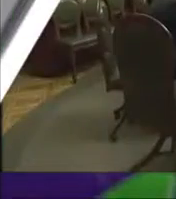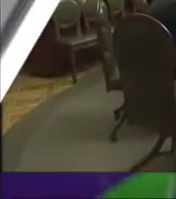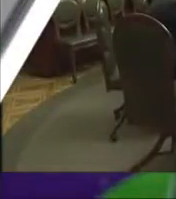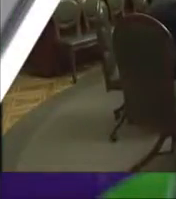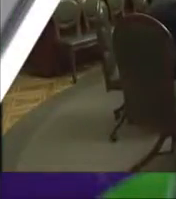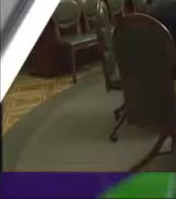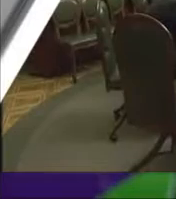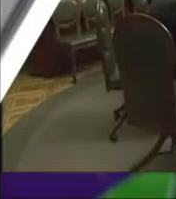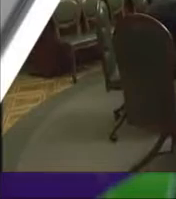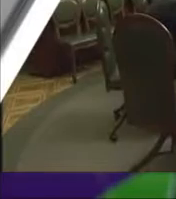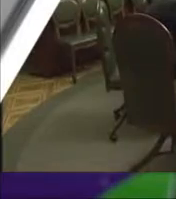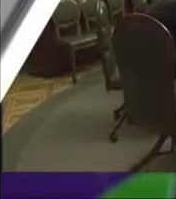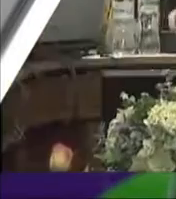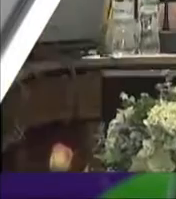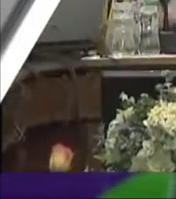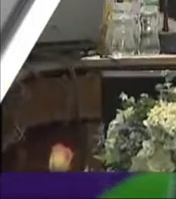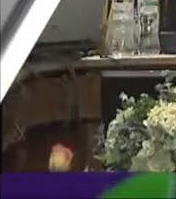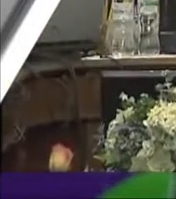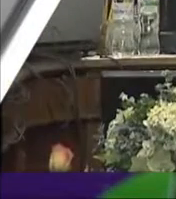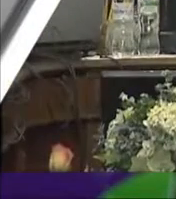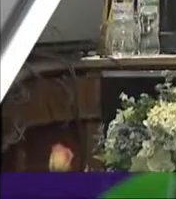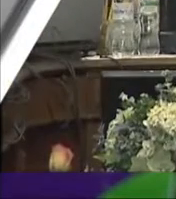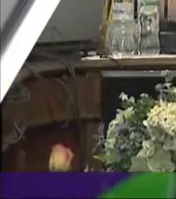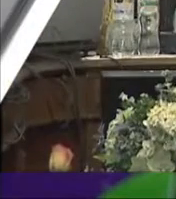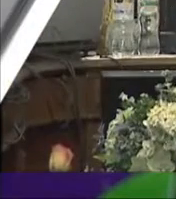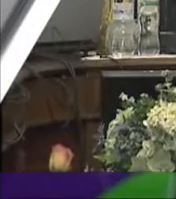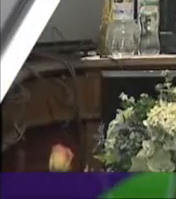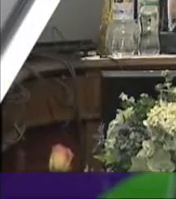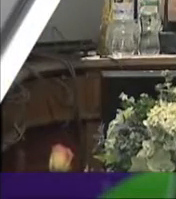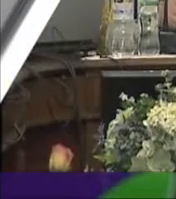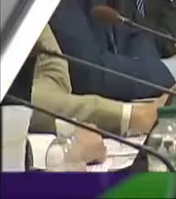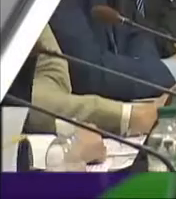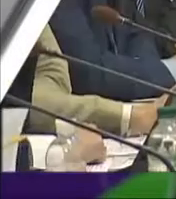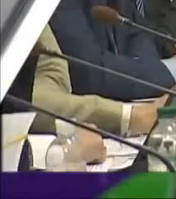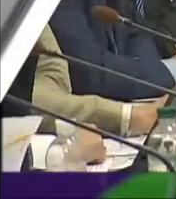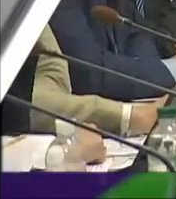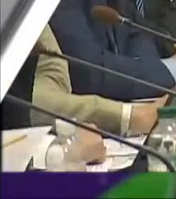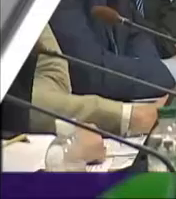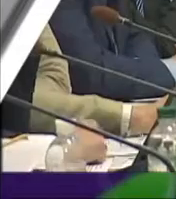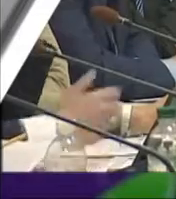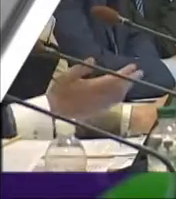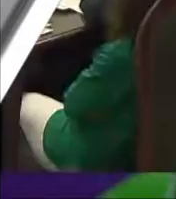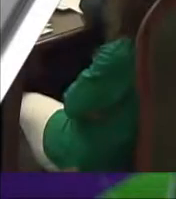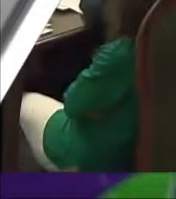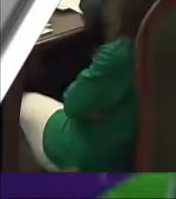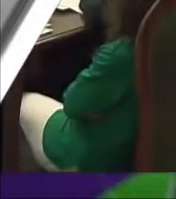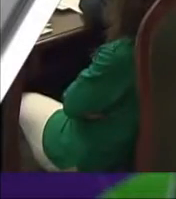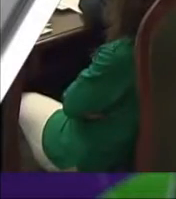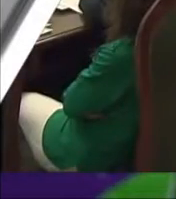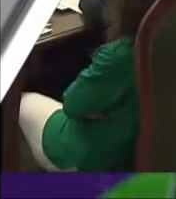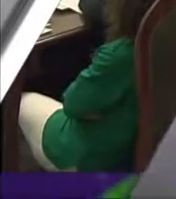Понад 130 законопроєктів та перезавантаження судової системи. Депутати парламенту погодили план роботи на поточний